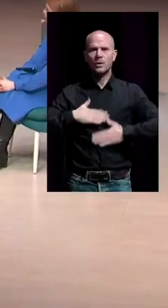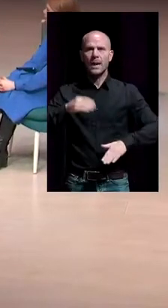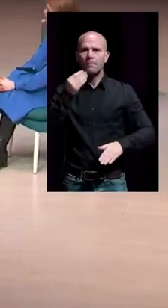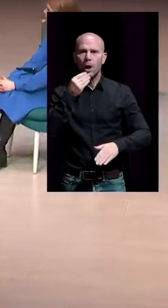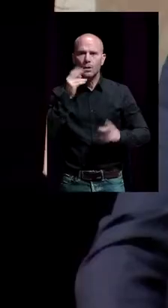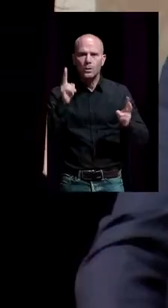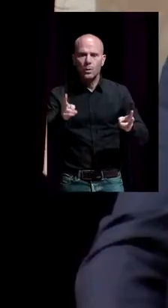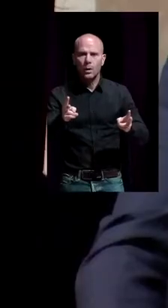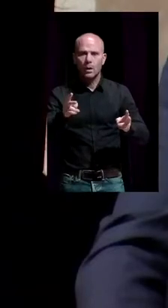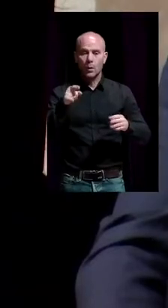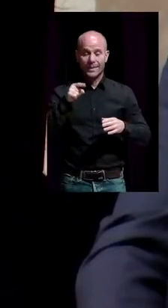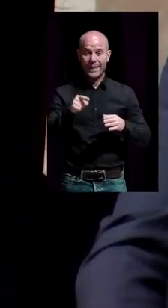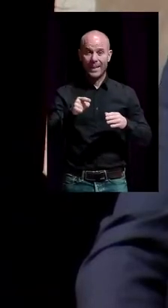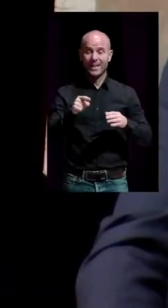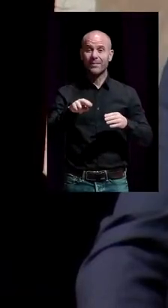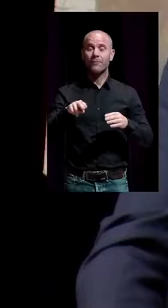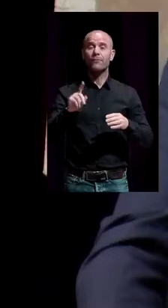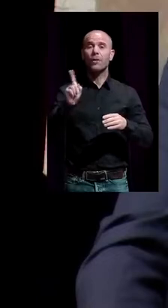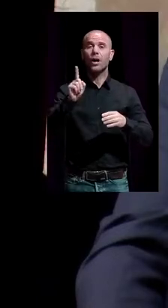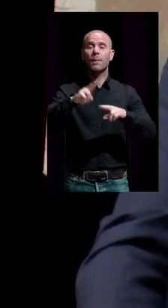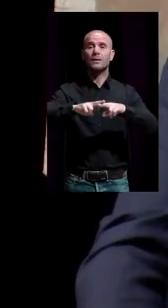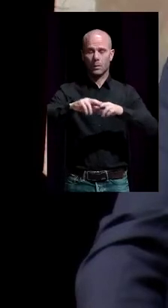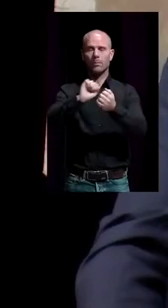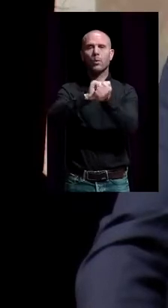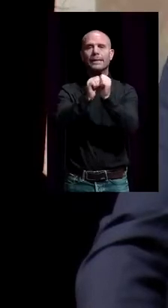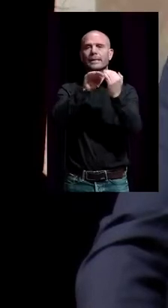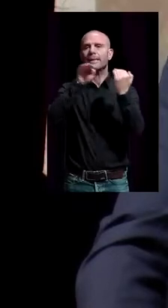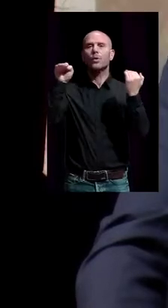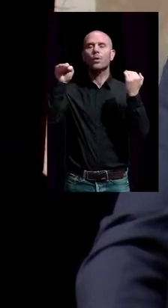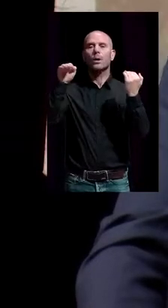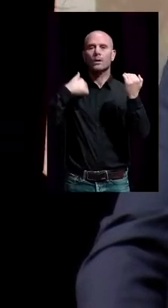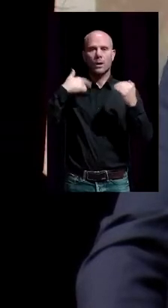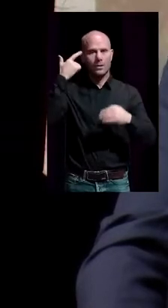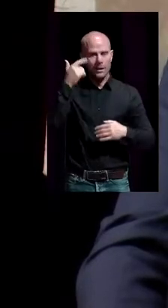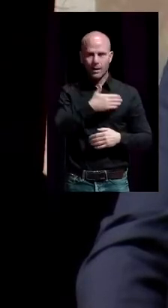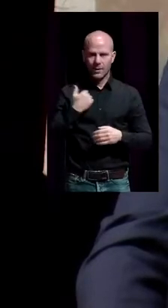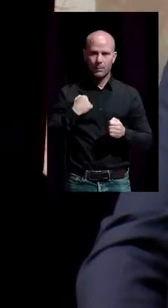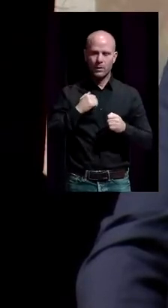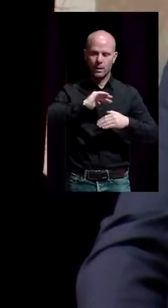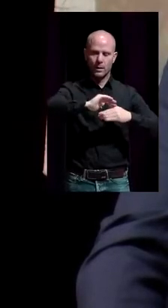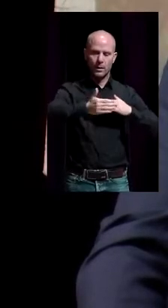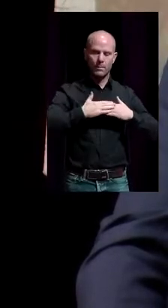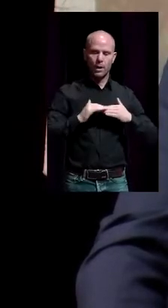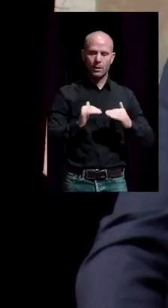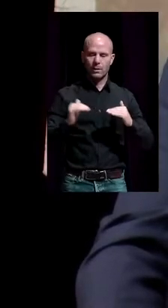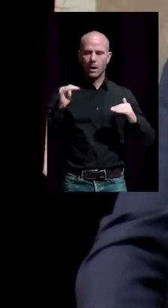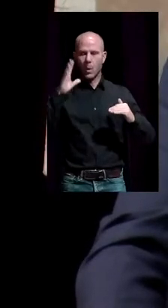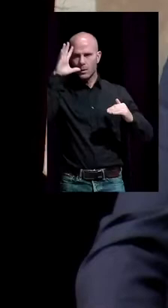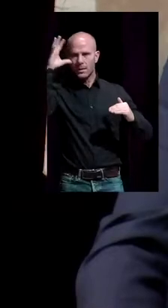detta händer ju på politisk nivå. Så jag tänker ju att vi måste reintroducera